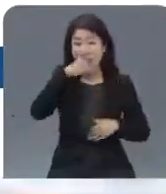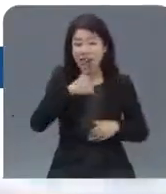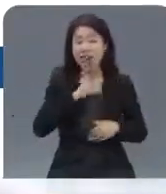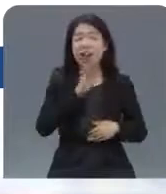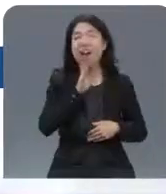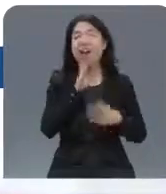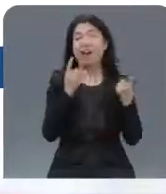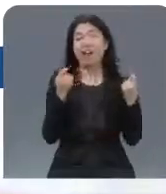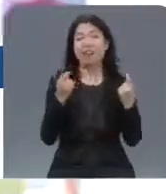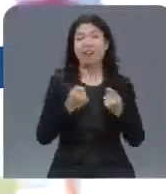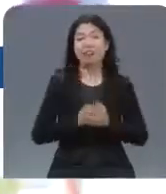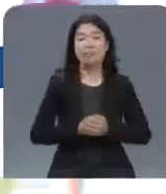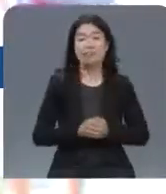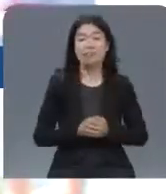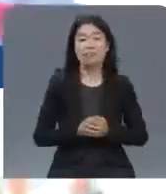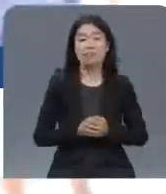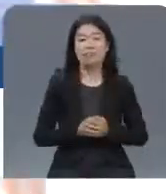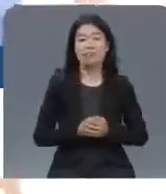뜻과